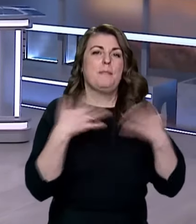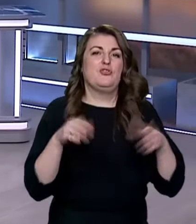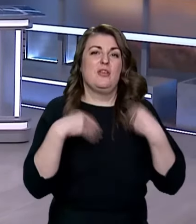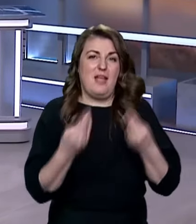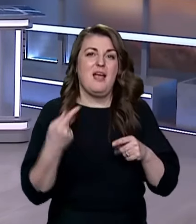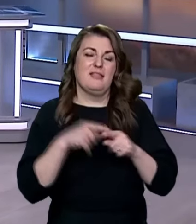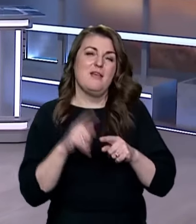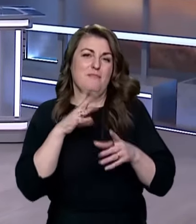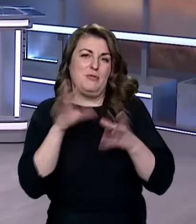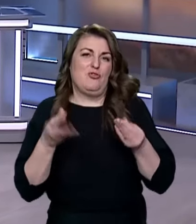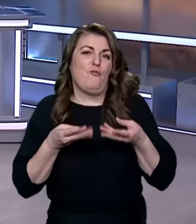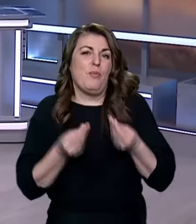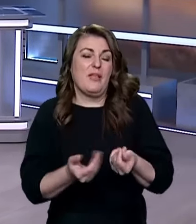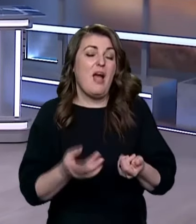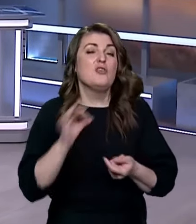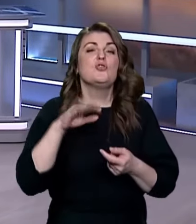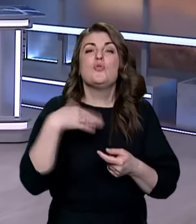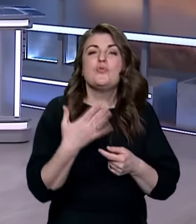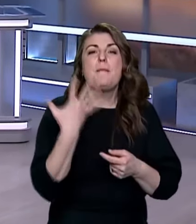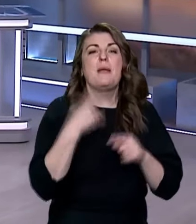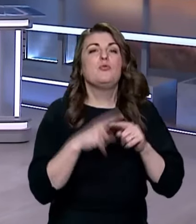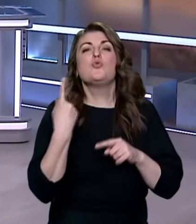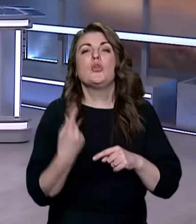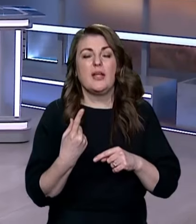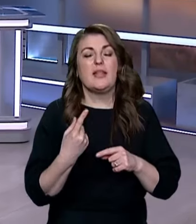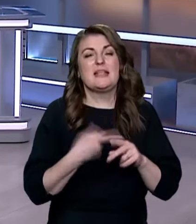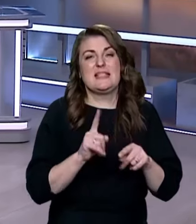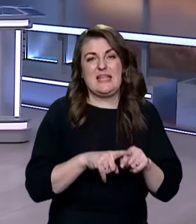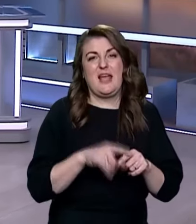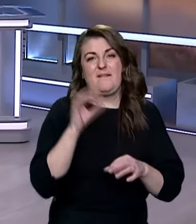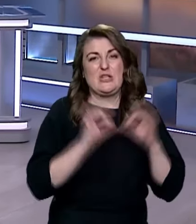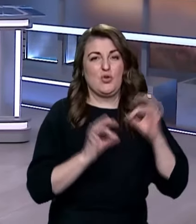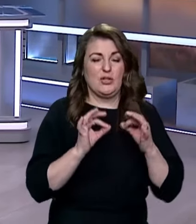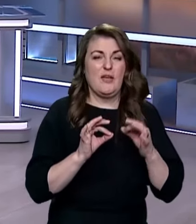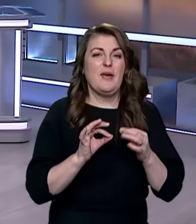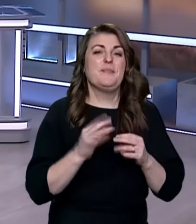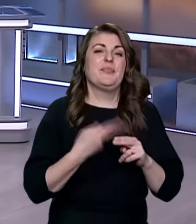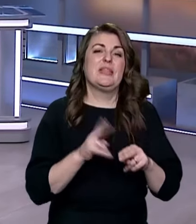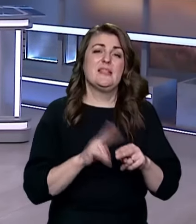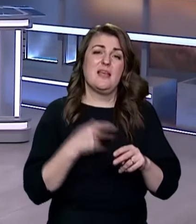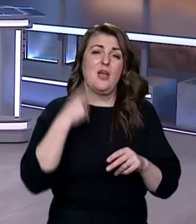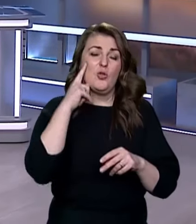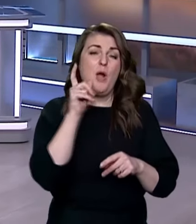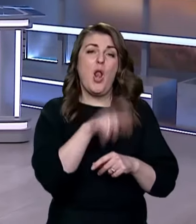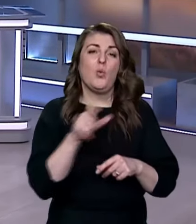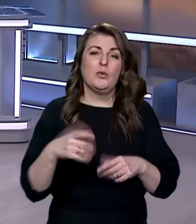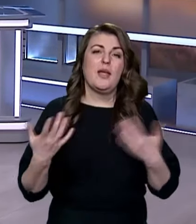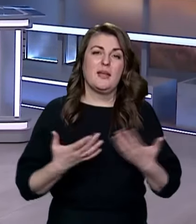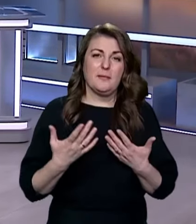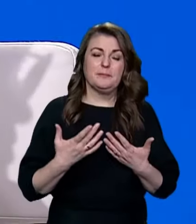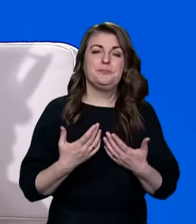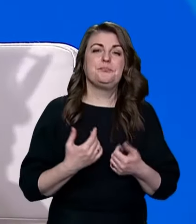той найбільш щасливий. Що стосується дійсно 5 плюс 1 цих відсотків, це, я думаю, що люди,